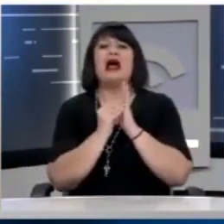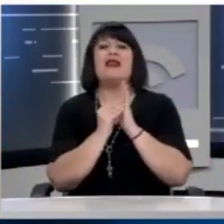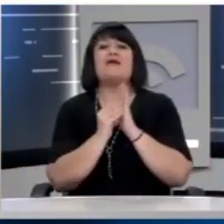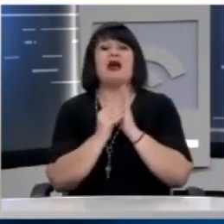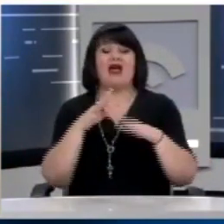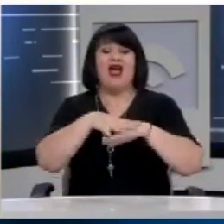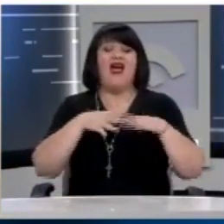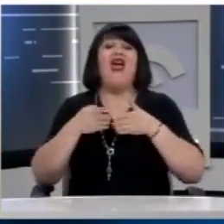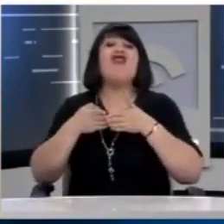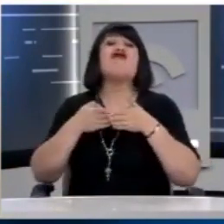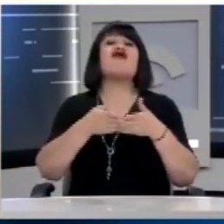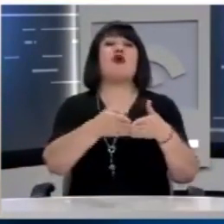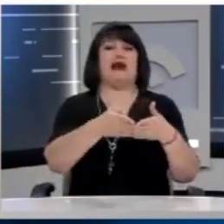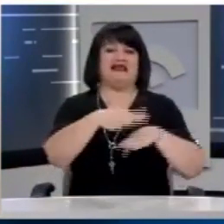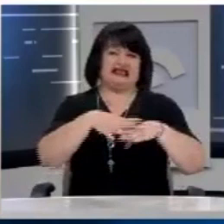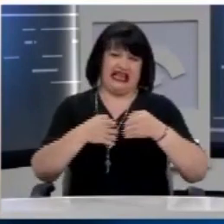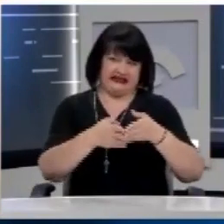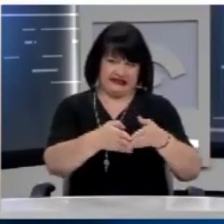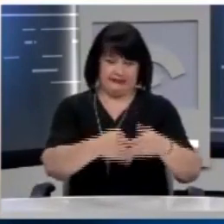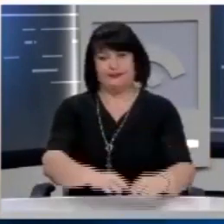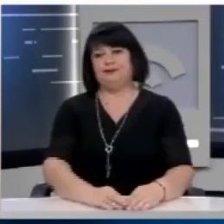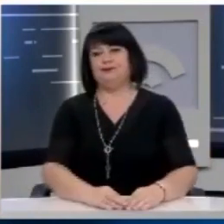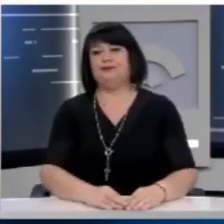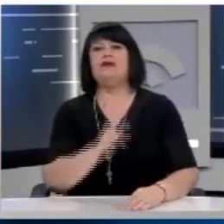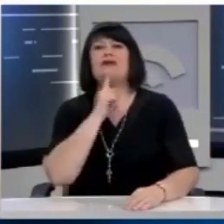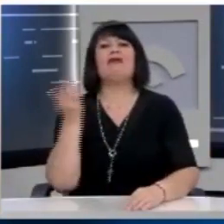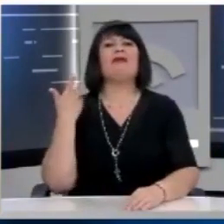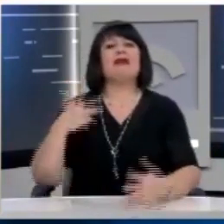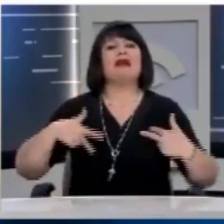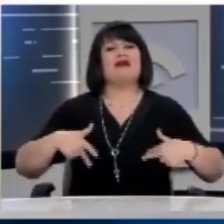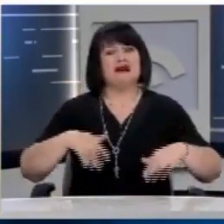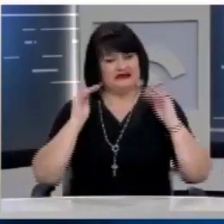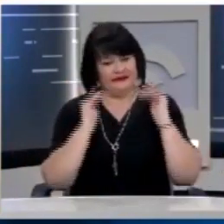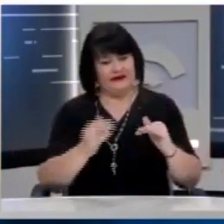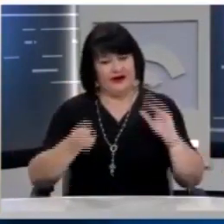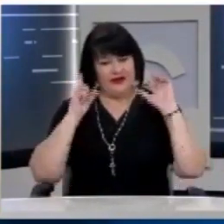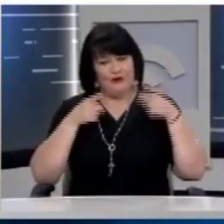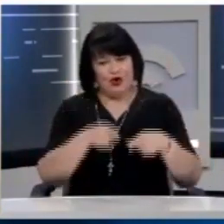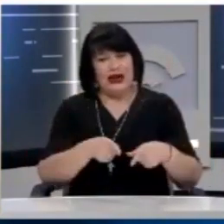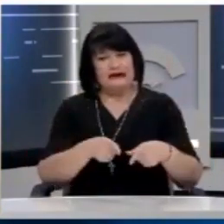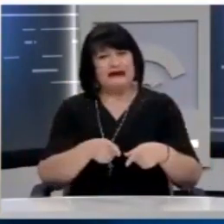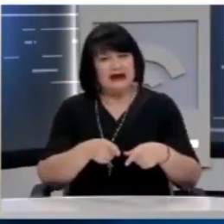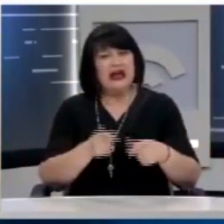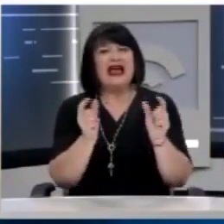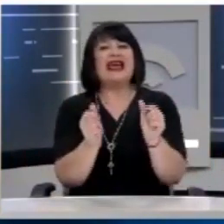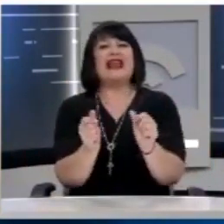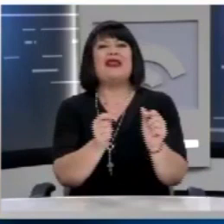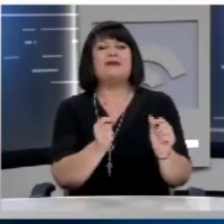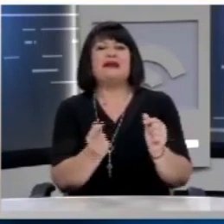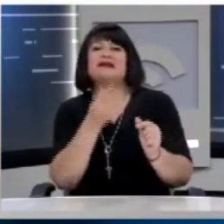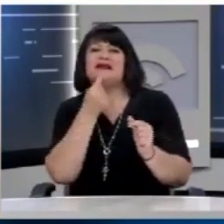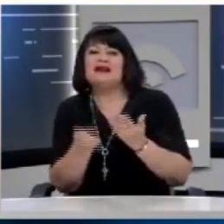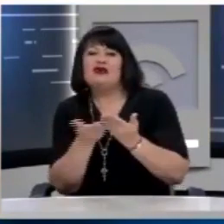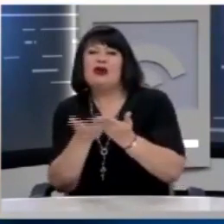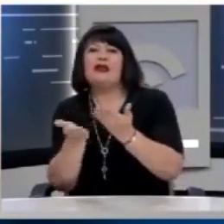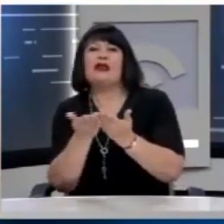οι εφοπλιστές. Όπως και όλες οι άλλες οι προηγούμενες κυβερνήσεις, έτσι και η σημερινή, προωθεί αυτές τις ρυθμίσεις διευκολύνσης του